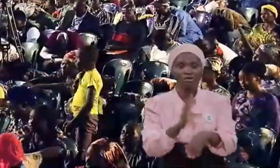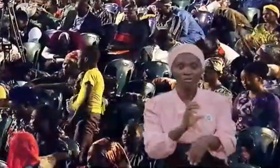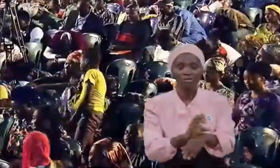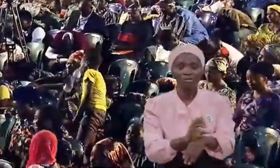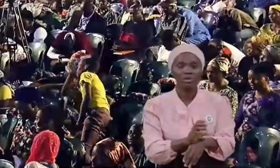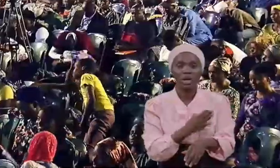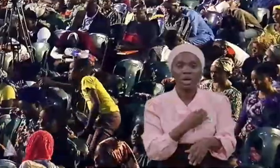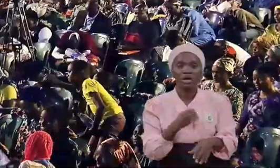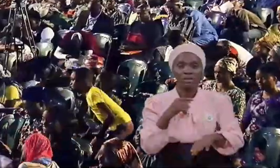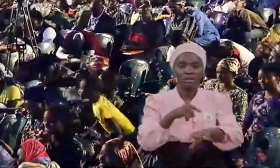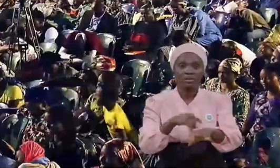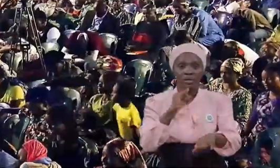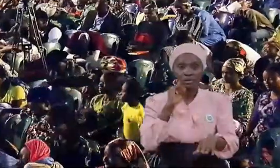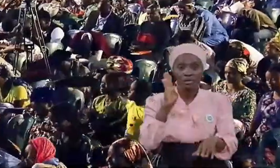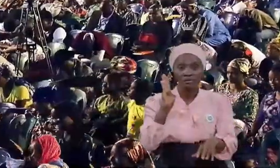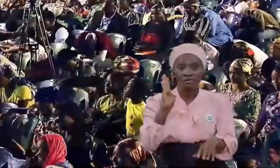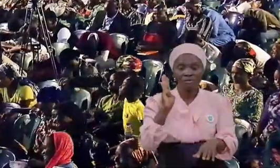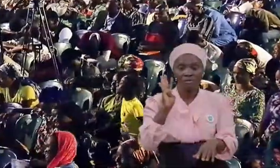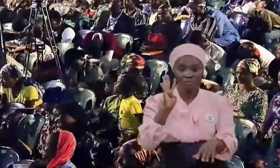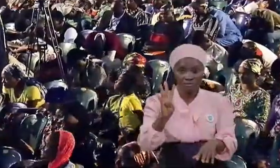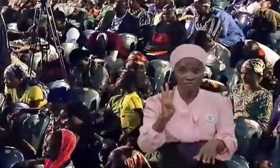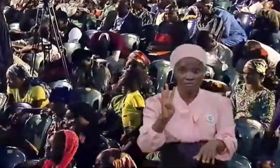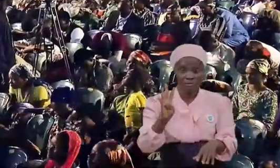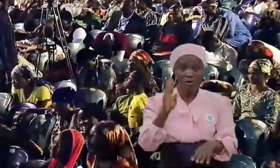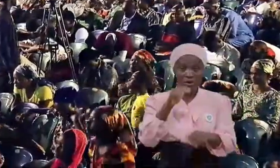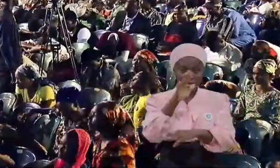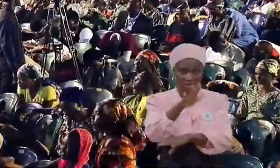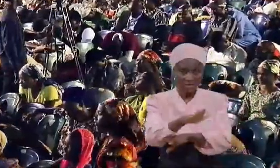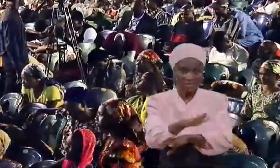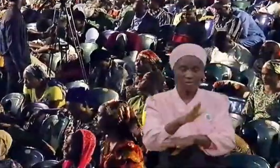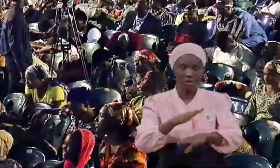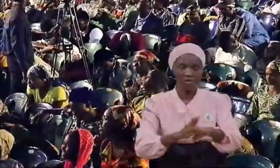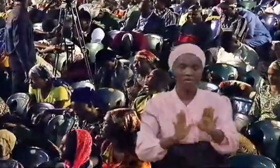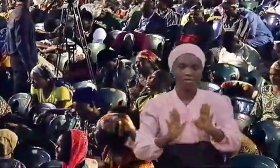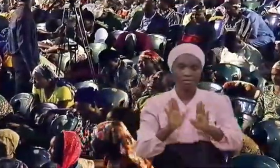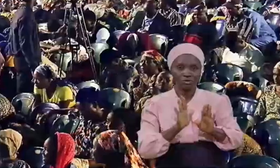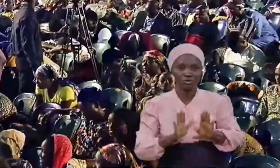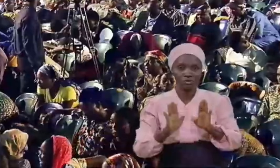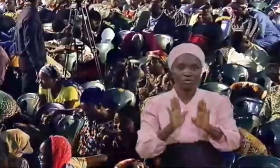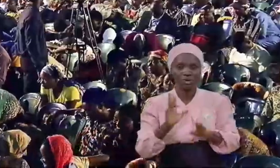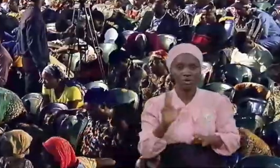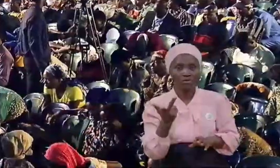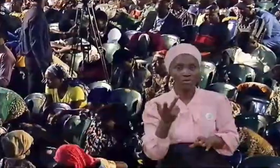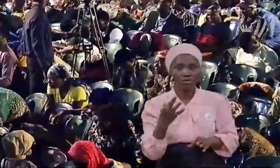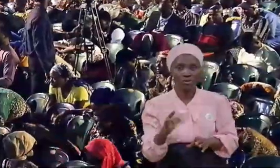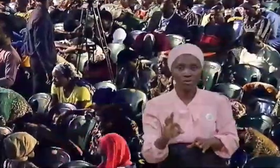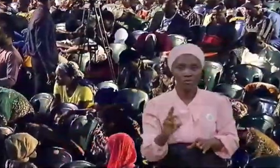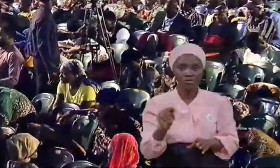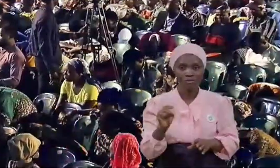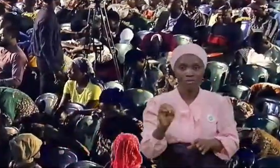et l'heure. Dans votre pays, dans votre région, dans votre localité.